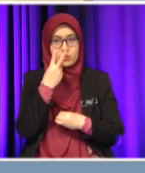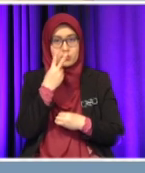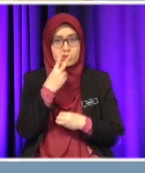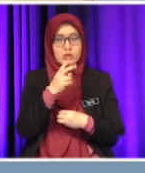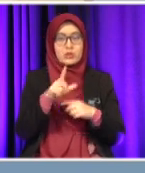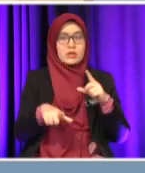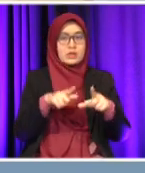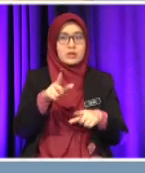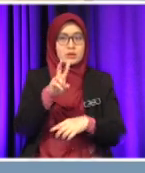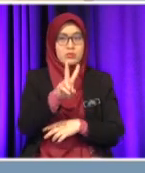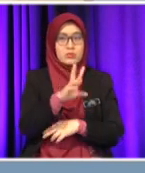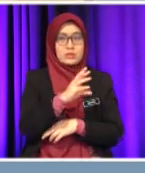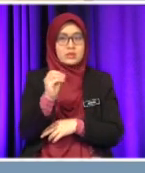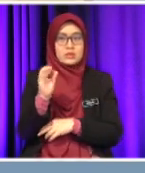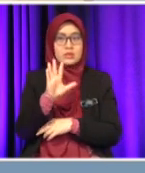oke